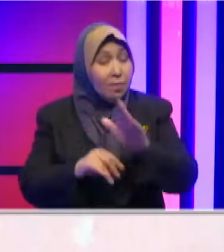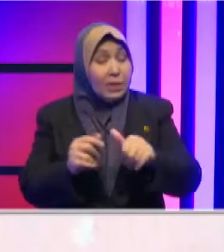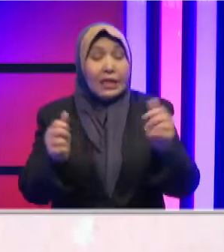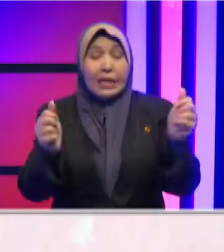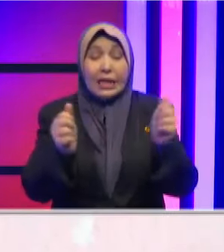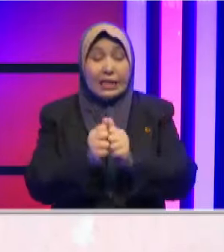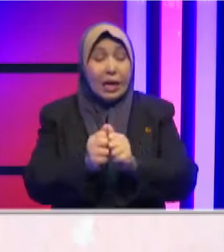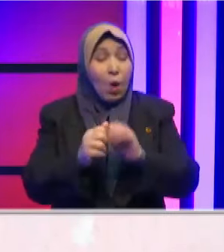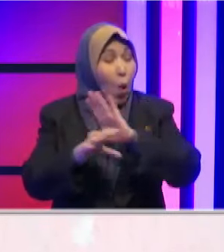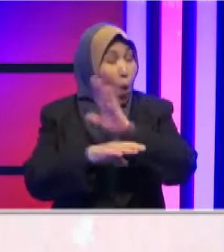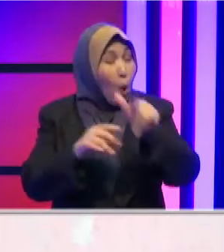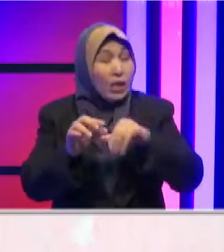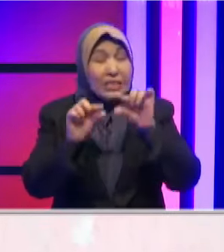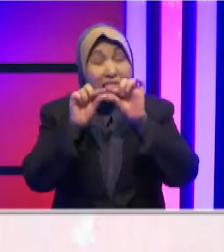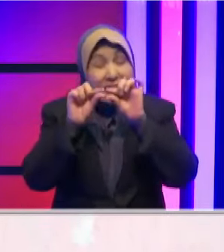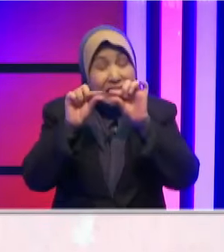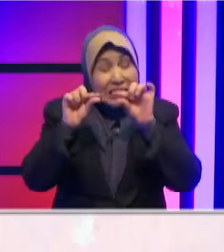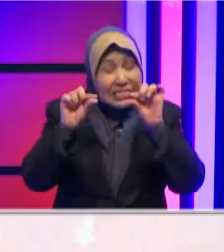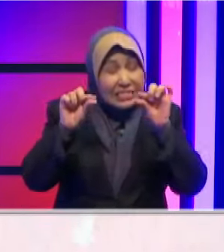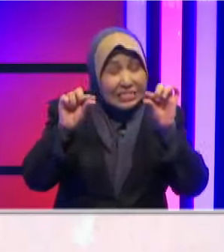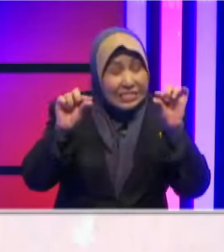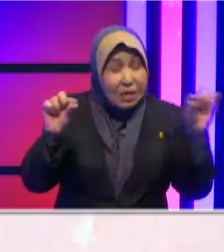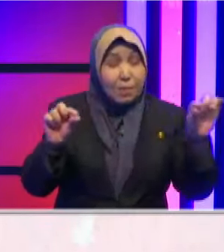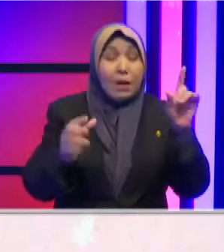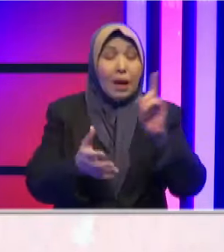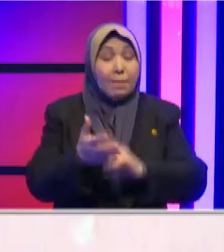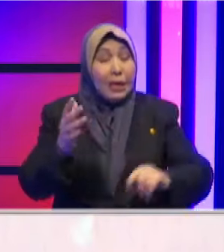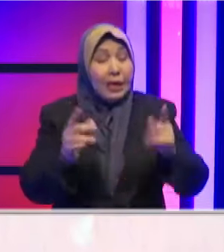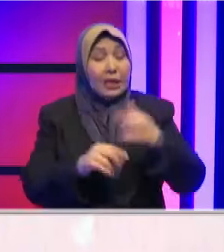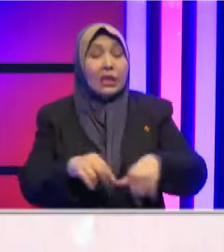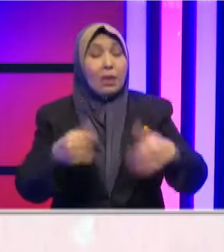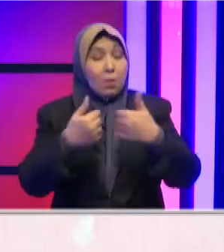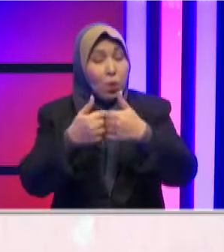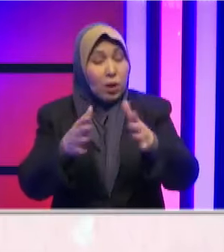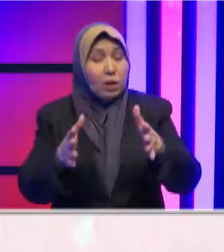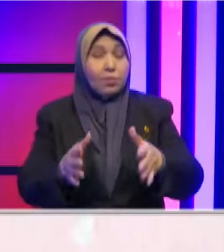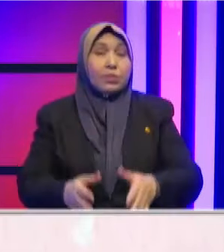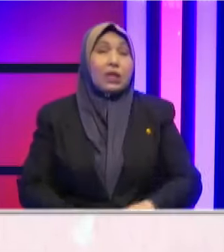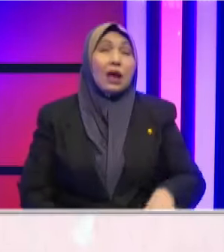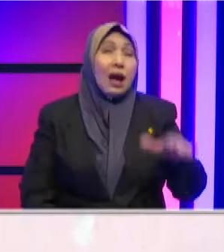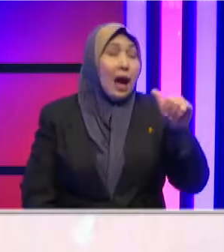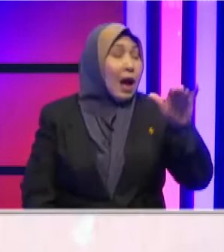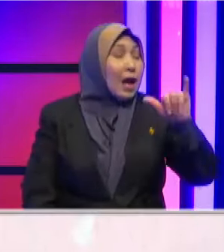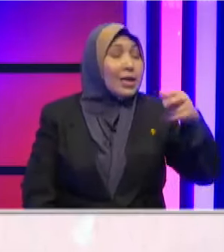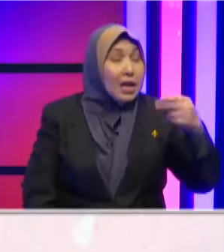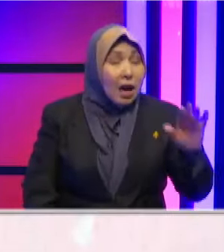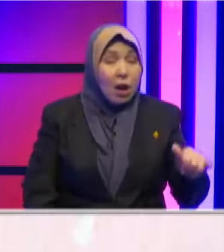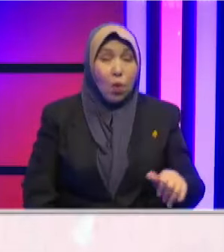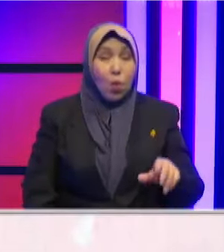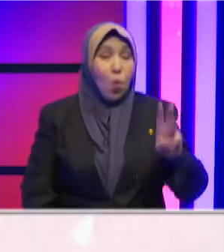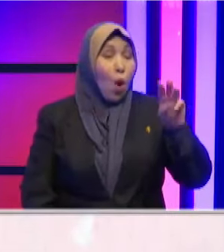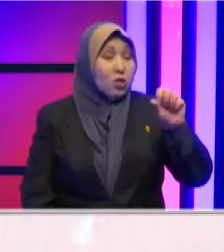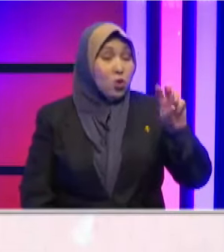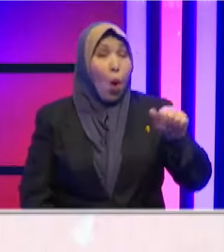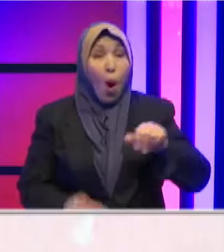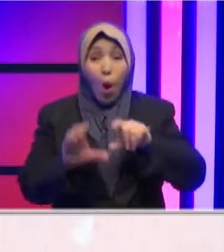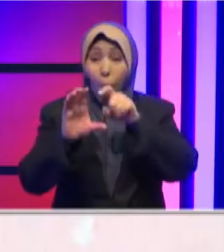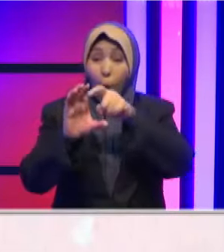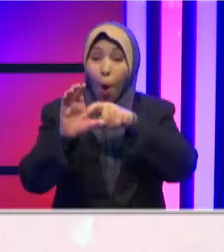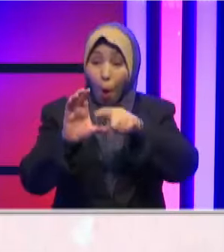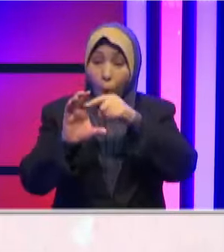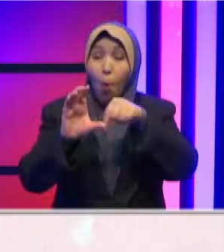neh sewa benahan Ayah tak boleh kita baca waj'alna